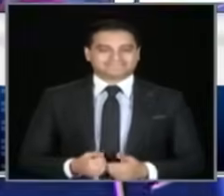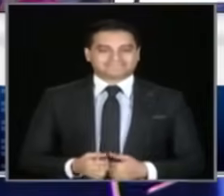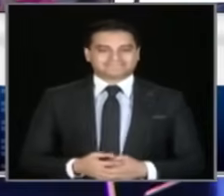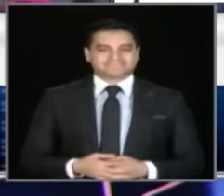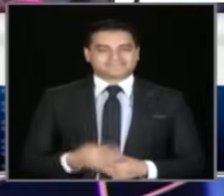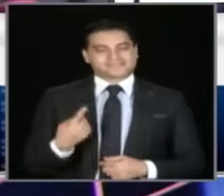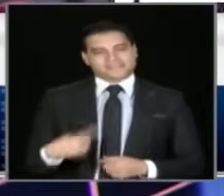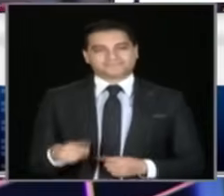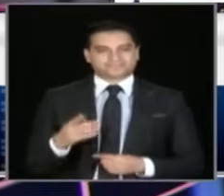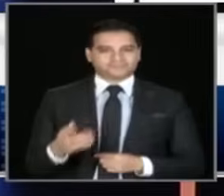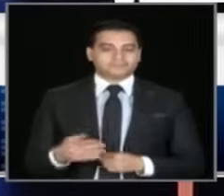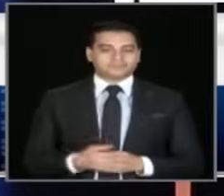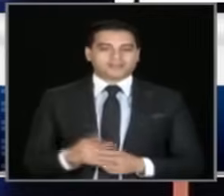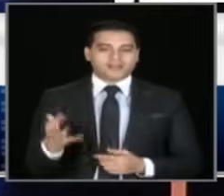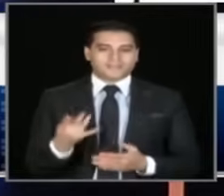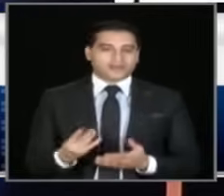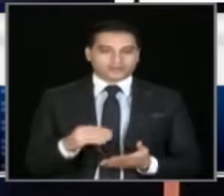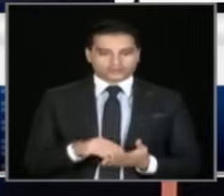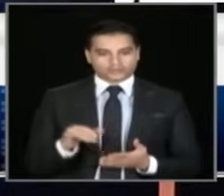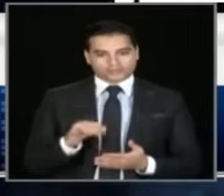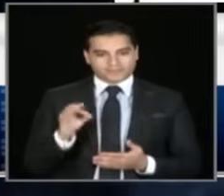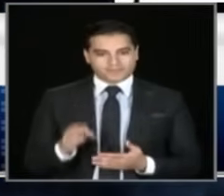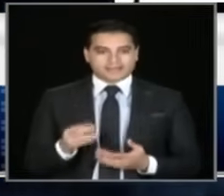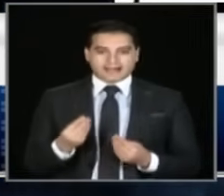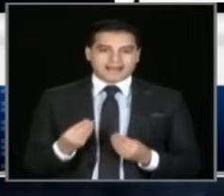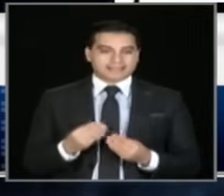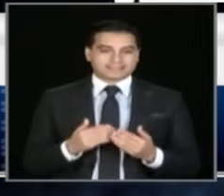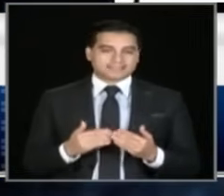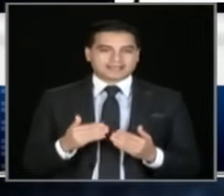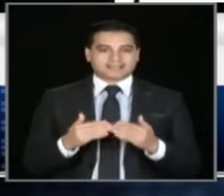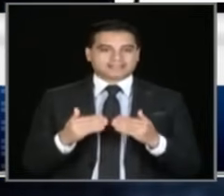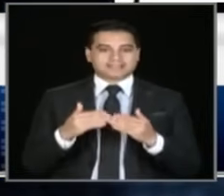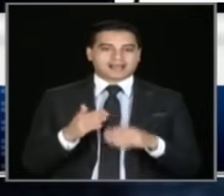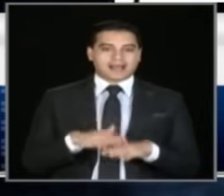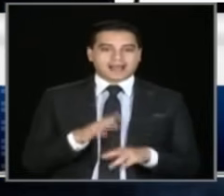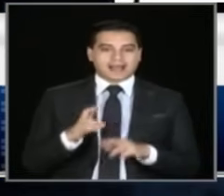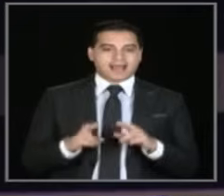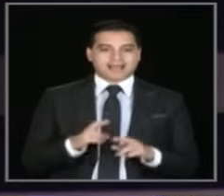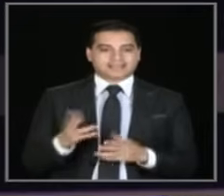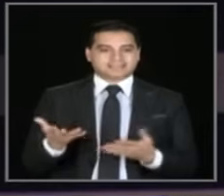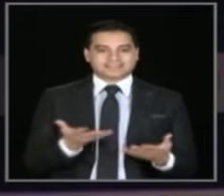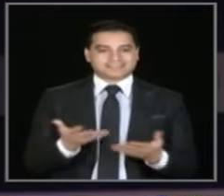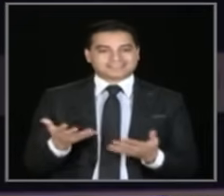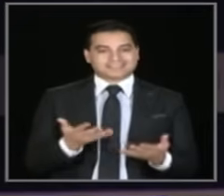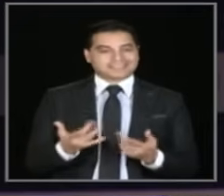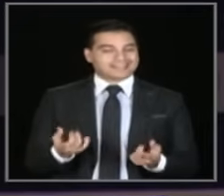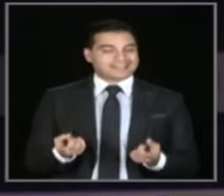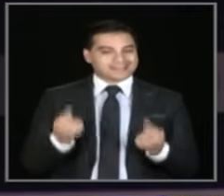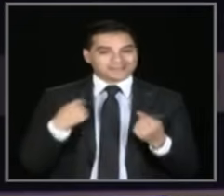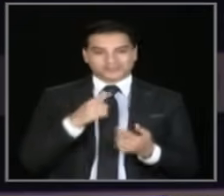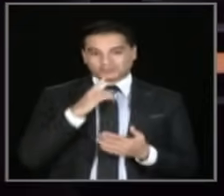بليك كراوتش 10 نقاط. لسه بتجاوبوا أسئلة بعض. كان مش قادر